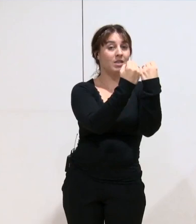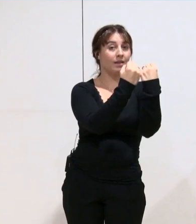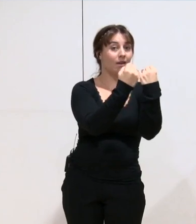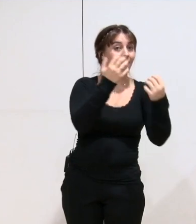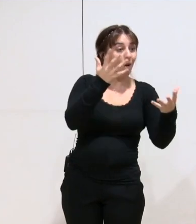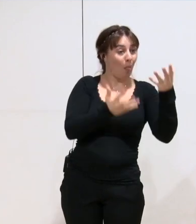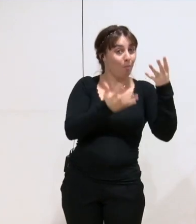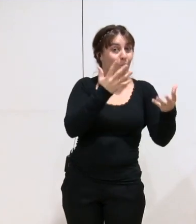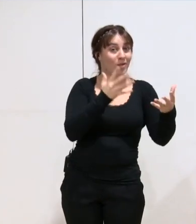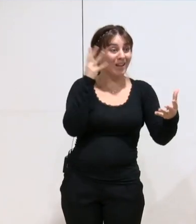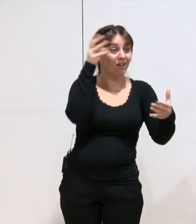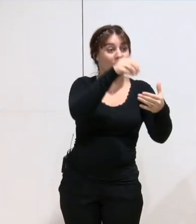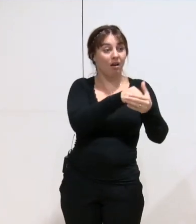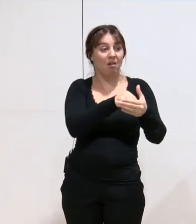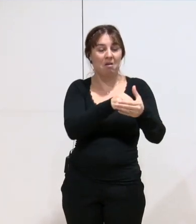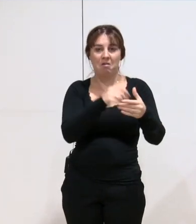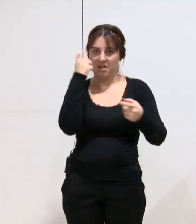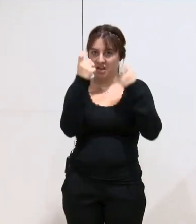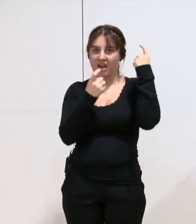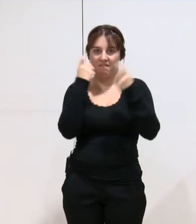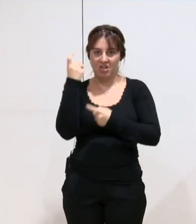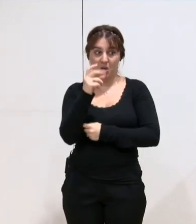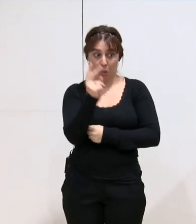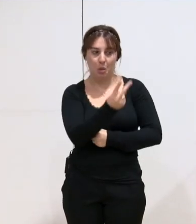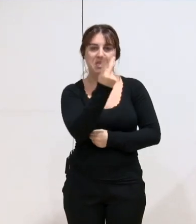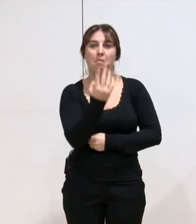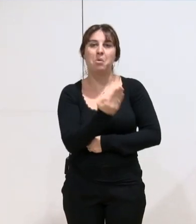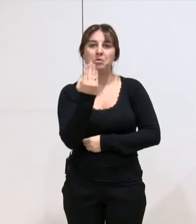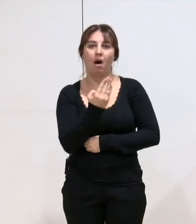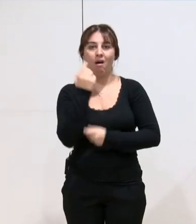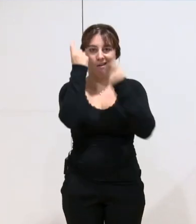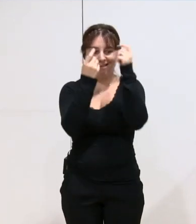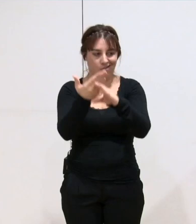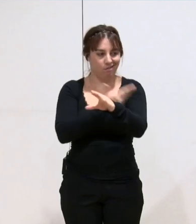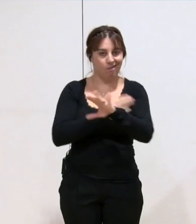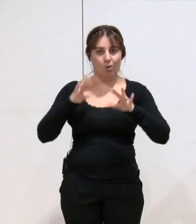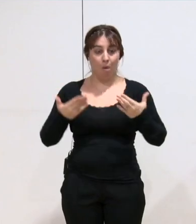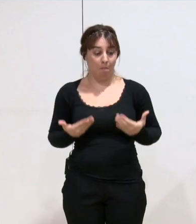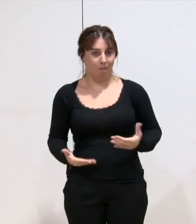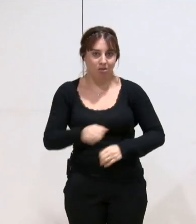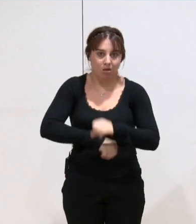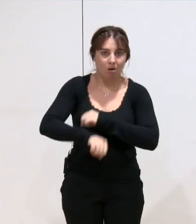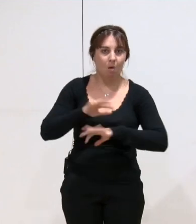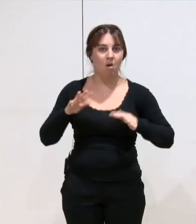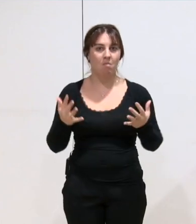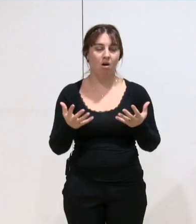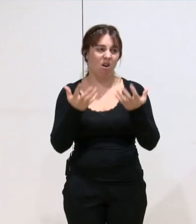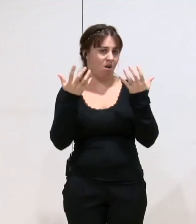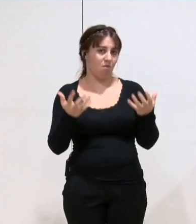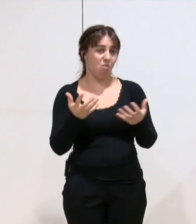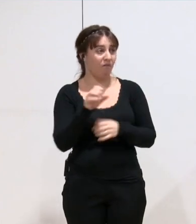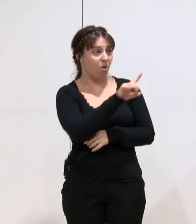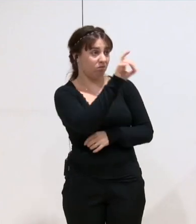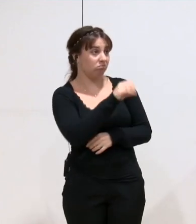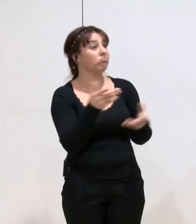son utilisation se repose très clairement, donc comment tout cela est-il anticipé et travaillé dans le moment? Moi, c'est la seule question que j'aurais